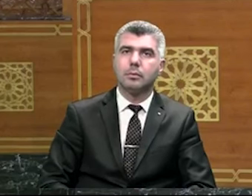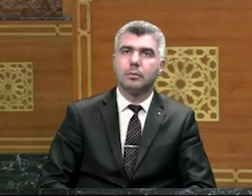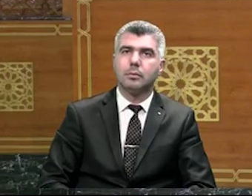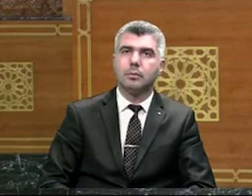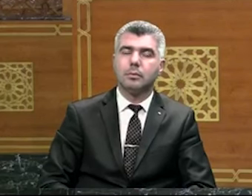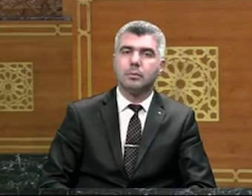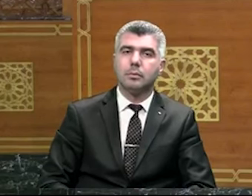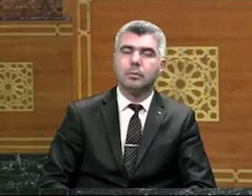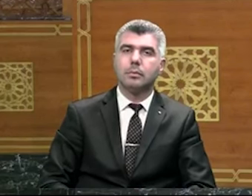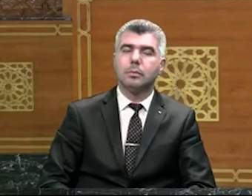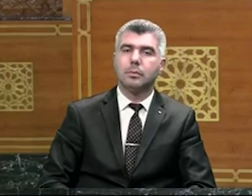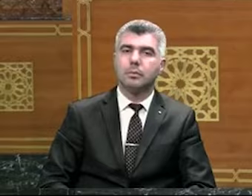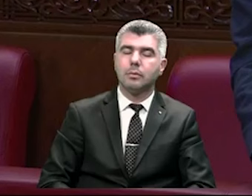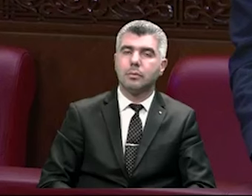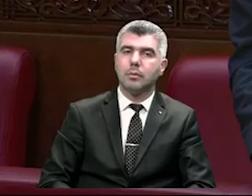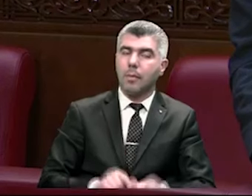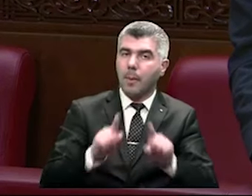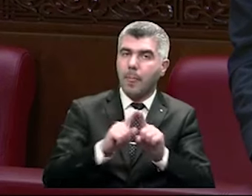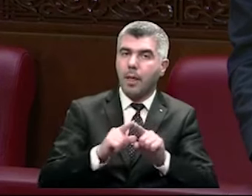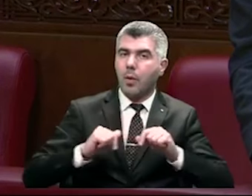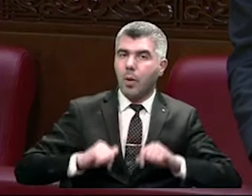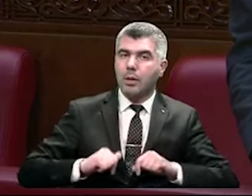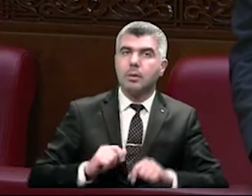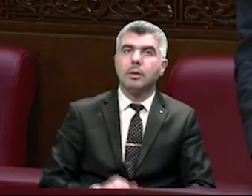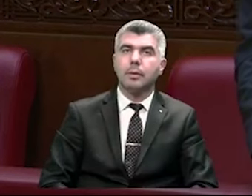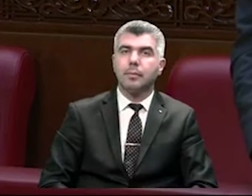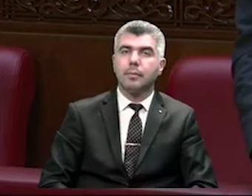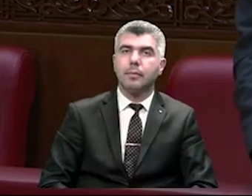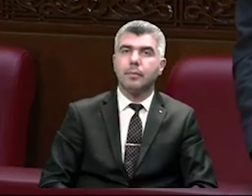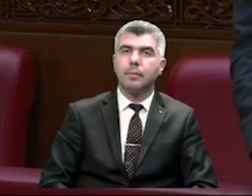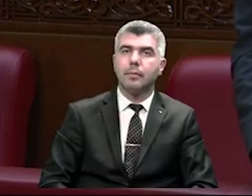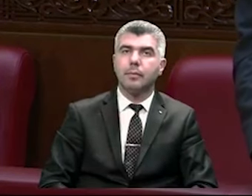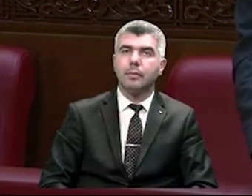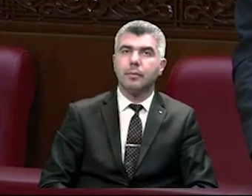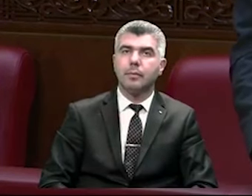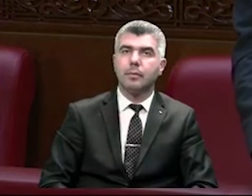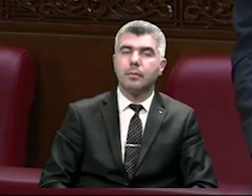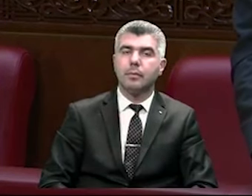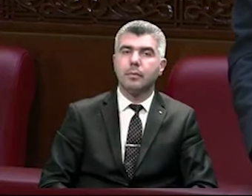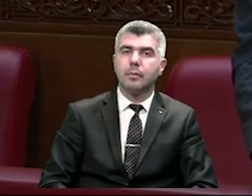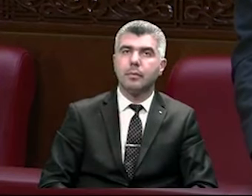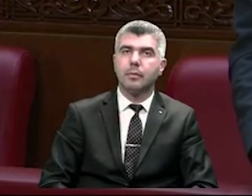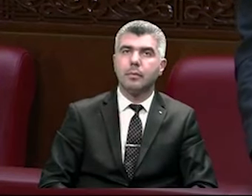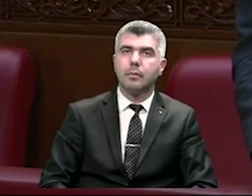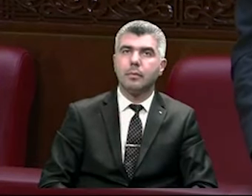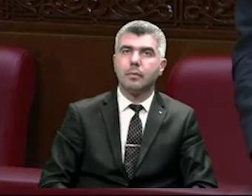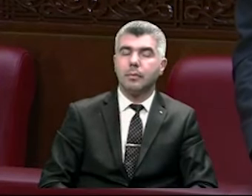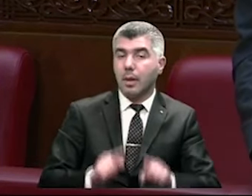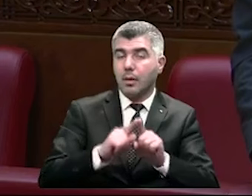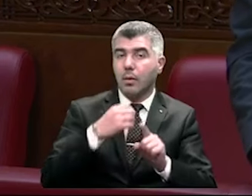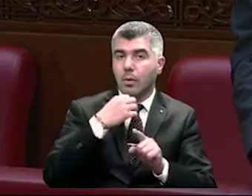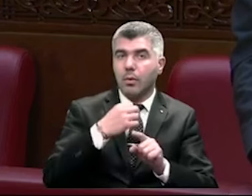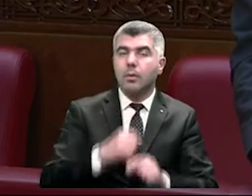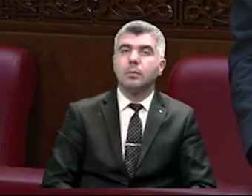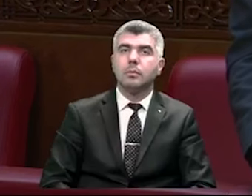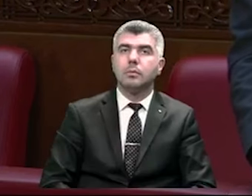شوف شوف انا انا كان انا كنحاول انا